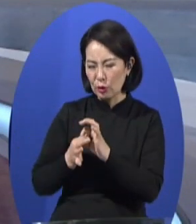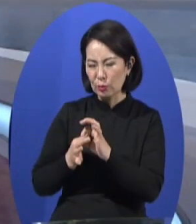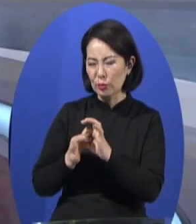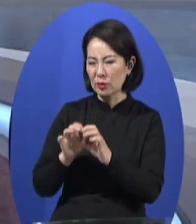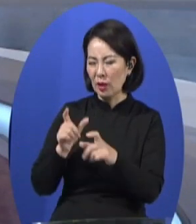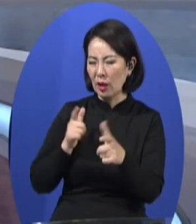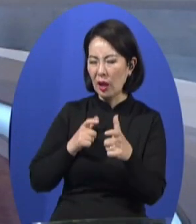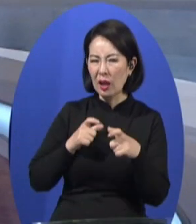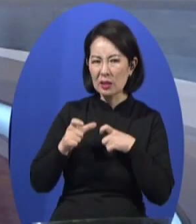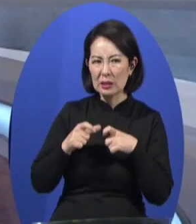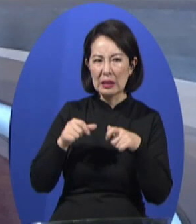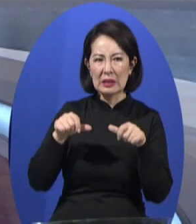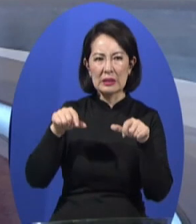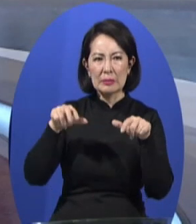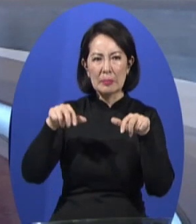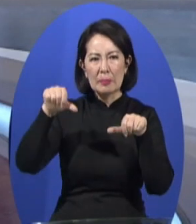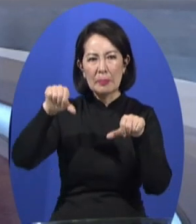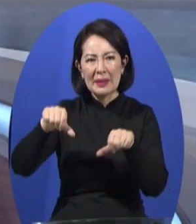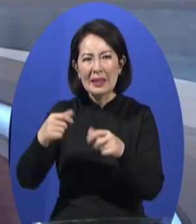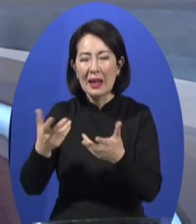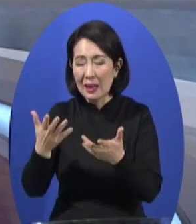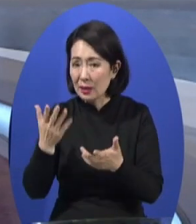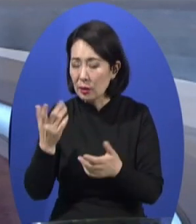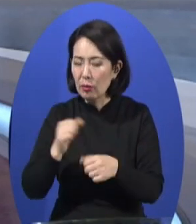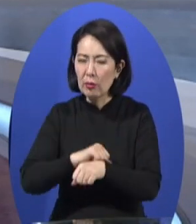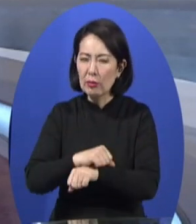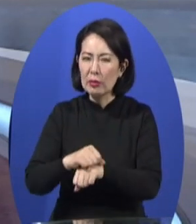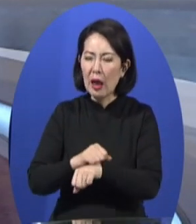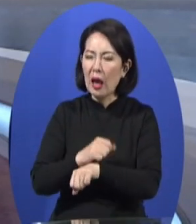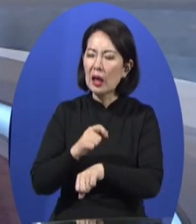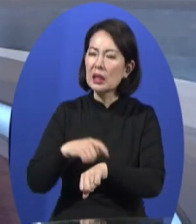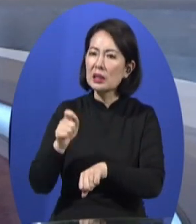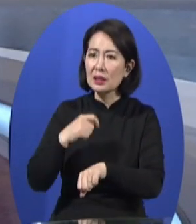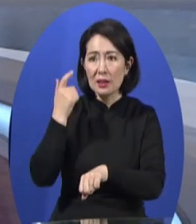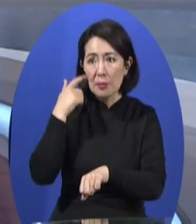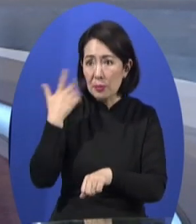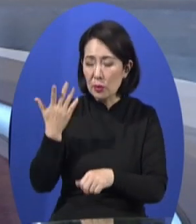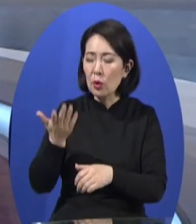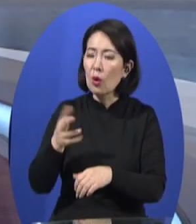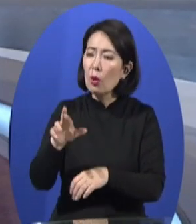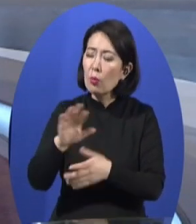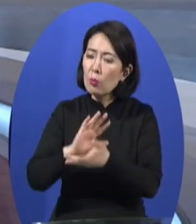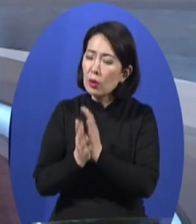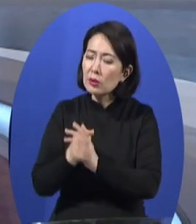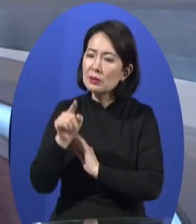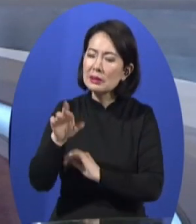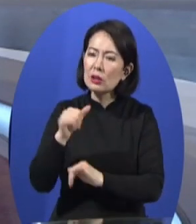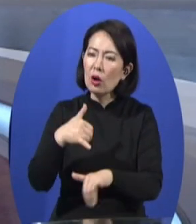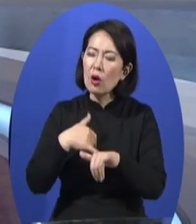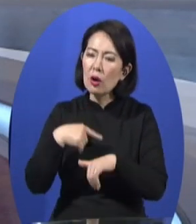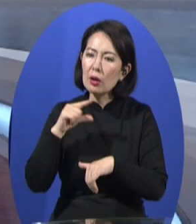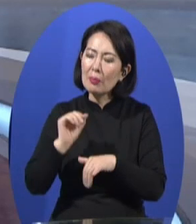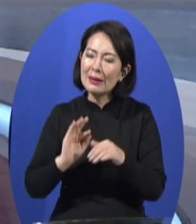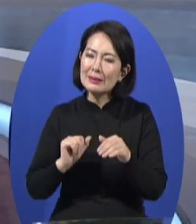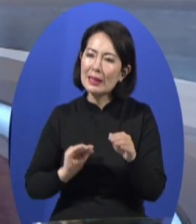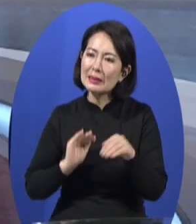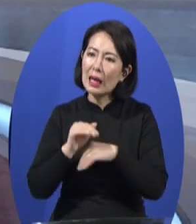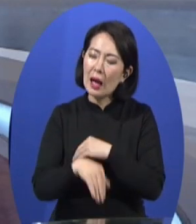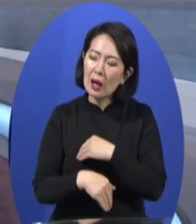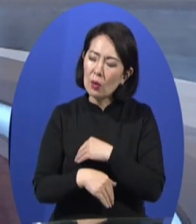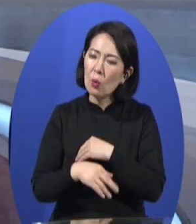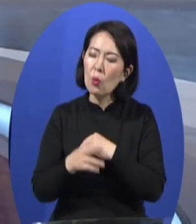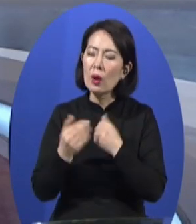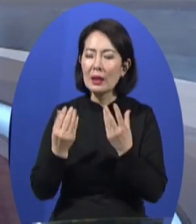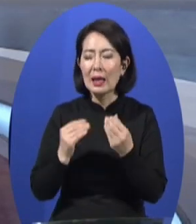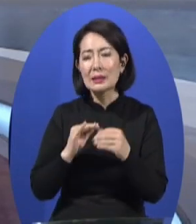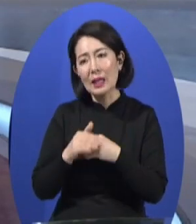тодорхой болчлоо л доо. Энэ хямрал хэр удаан үргэлжлэхийг хинч мэдэхгүй байна. Гэхдээ үүнээс хэрхэн яаж одоо хохирол багтаагаар гарах уу? Хэрхэн яаж даван